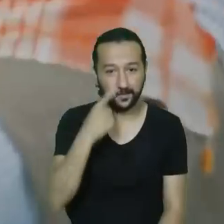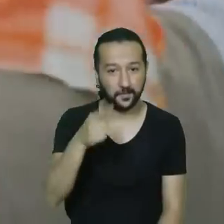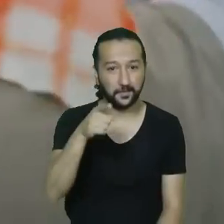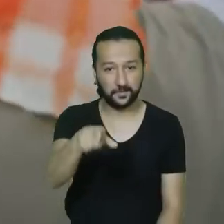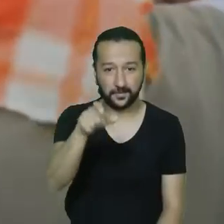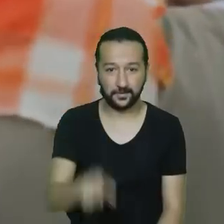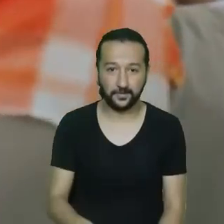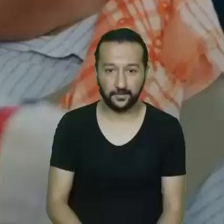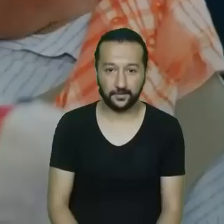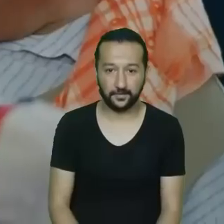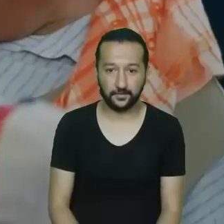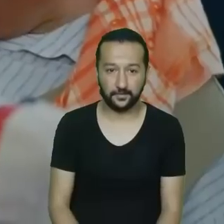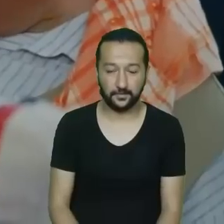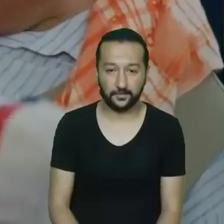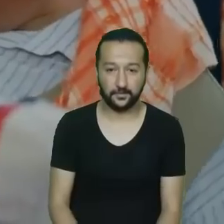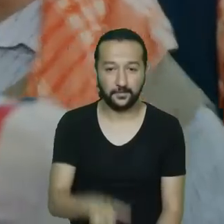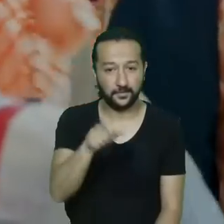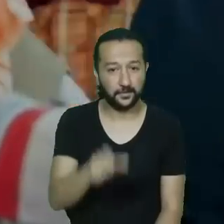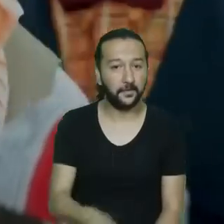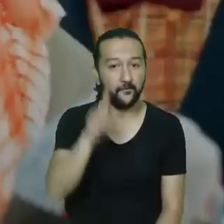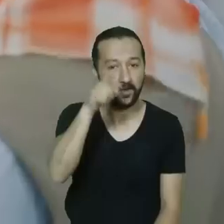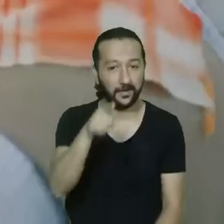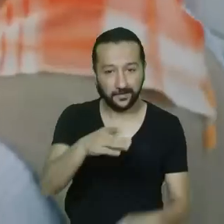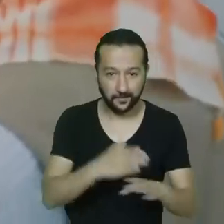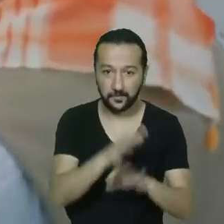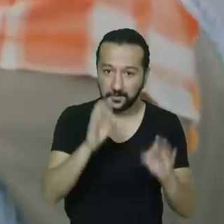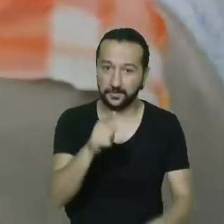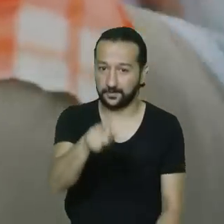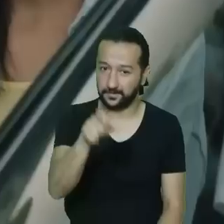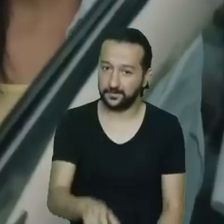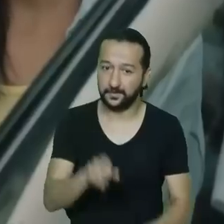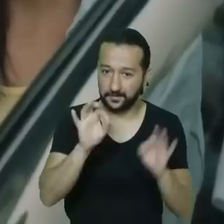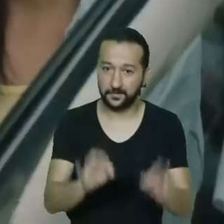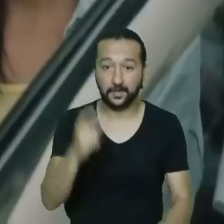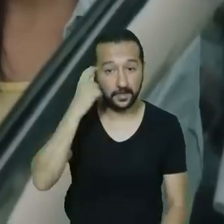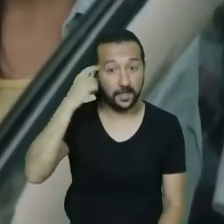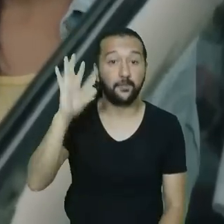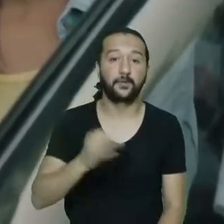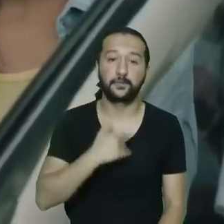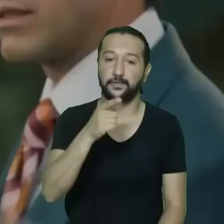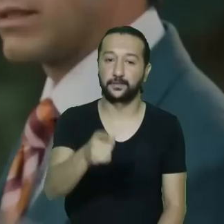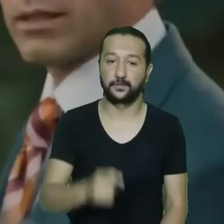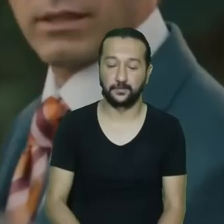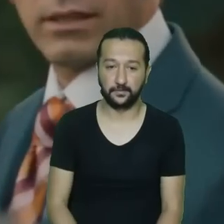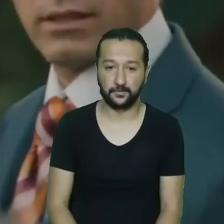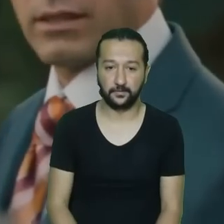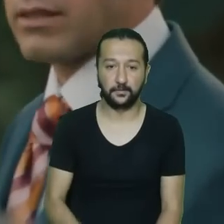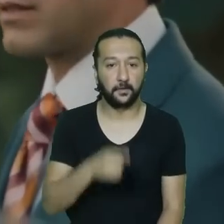bakayım sana. Tüylü şapkasını aldı başından. Vallahi da sensin, billahi da sensin. Tanıyamadık gelen biz seni.